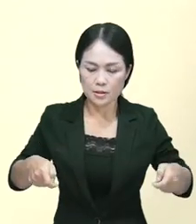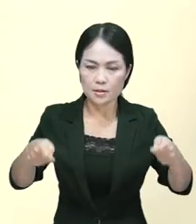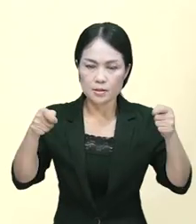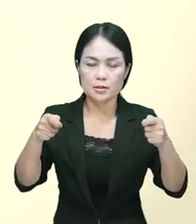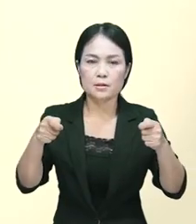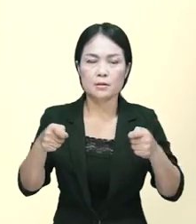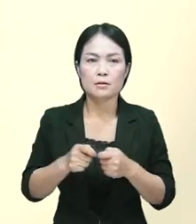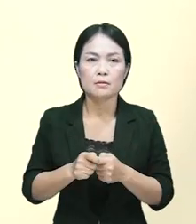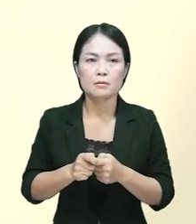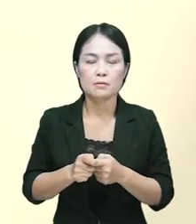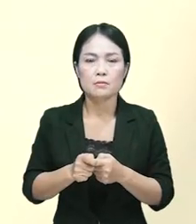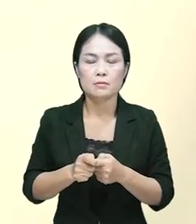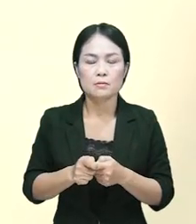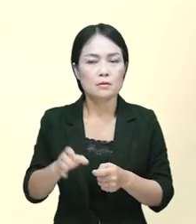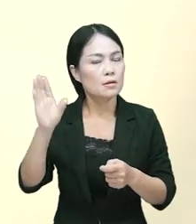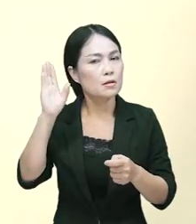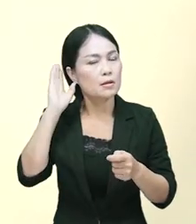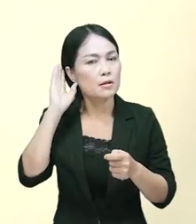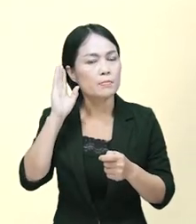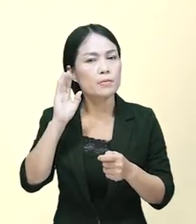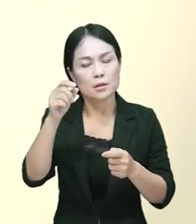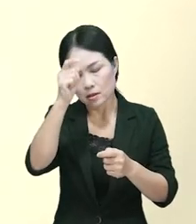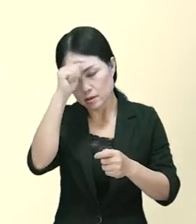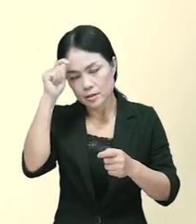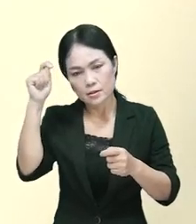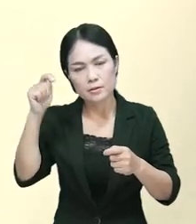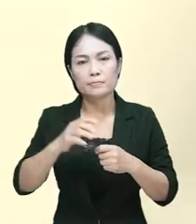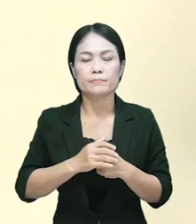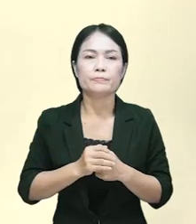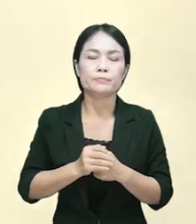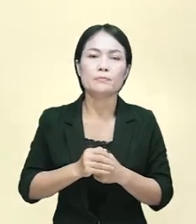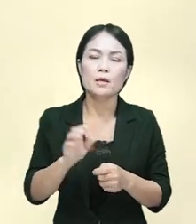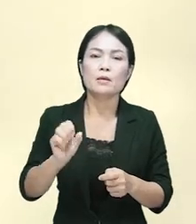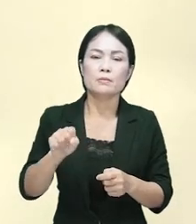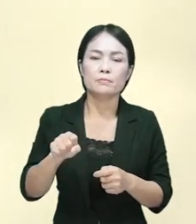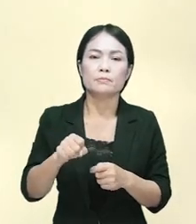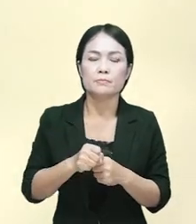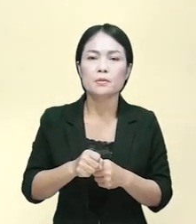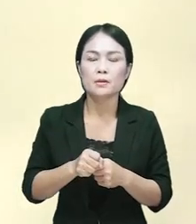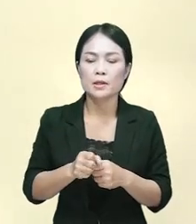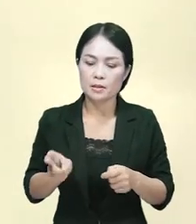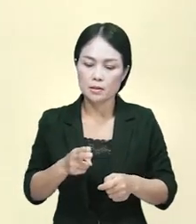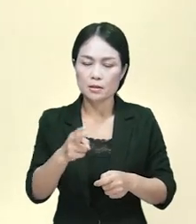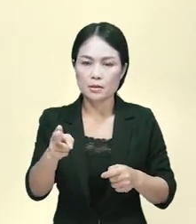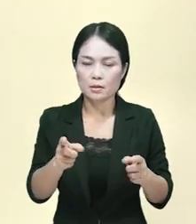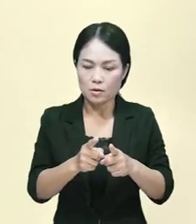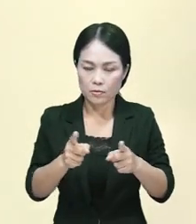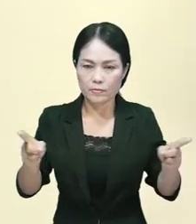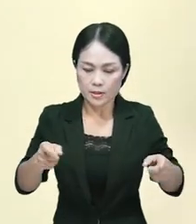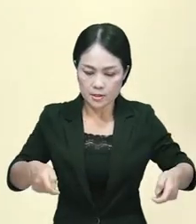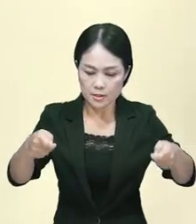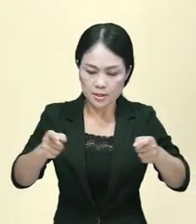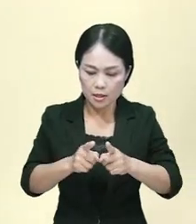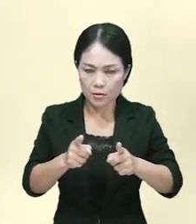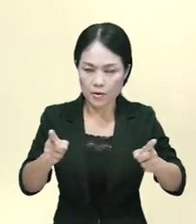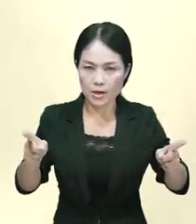ទៅអីដែរកូនដែលលើសោចំណងជើងរឿងហ្នឹងឯងកូន ចាអញ្ចឹងគឺអន្ទង់វែងឆ្នាំងឆ្នាំងវែ